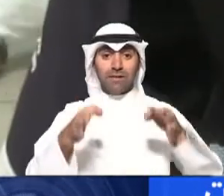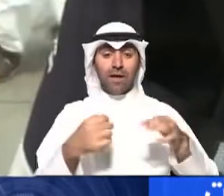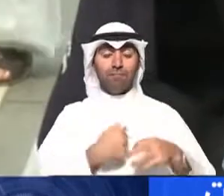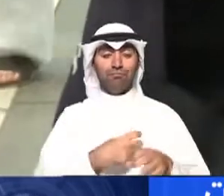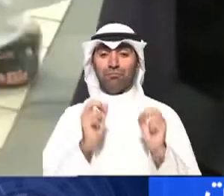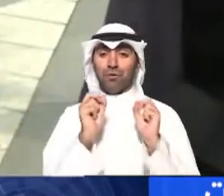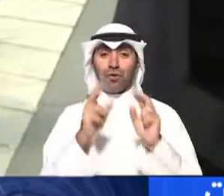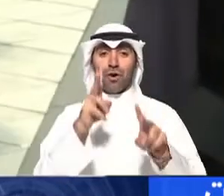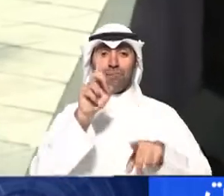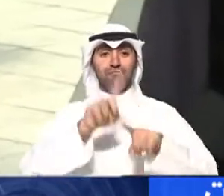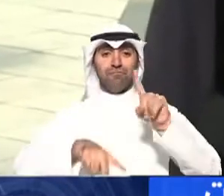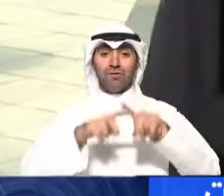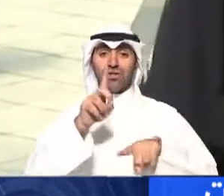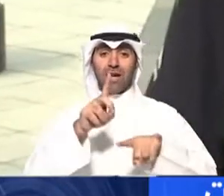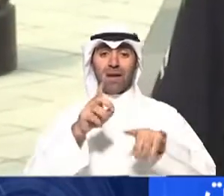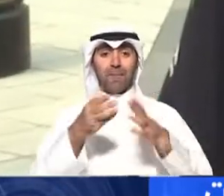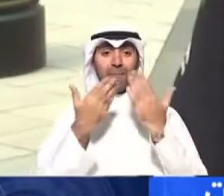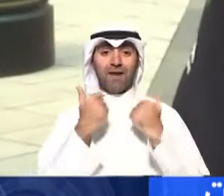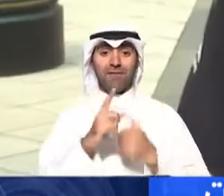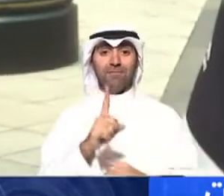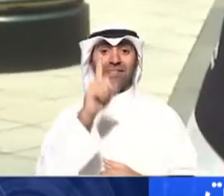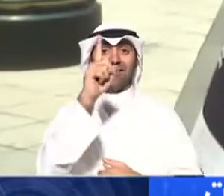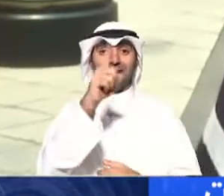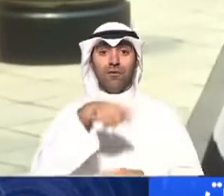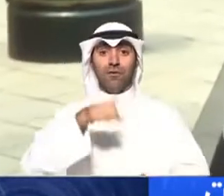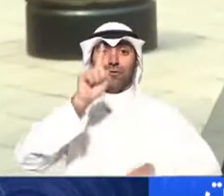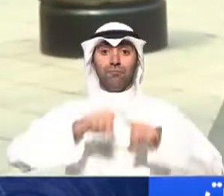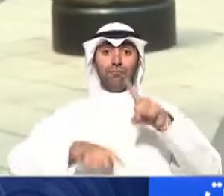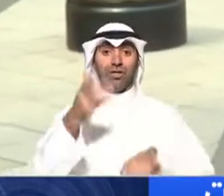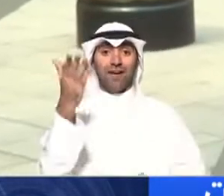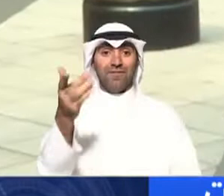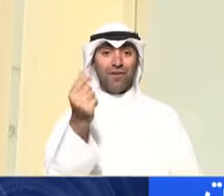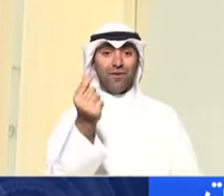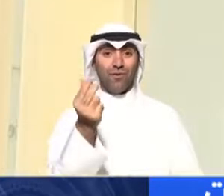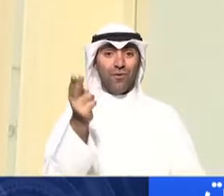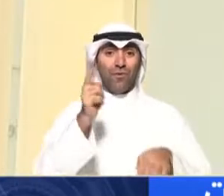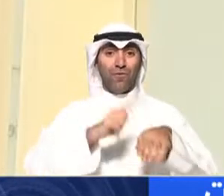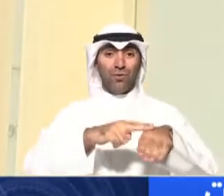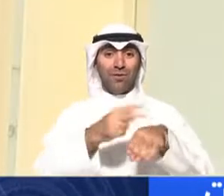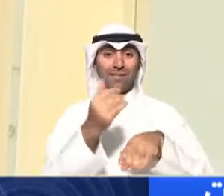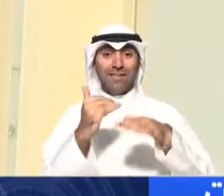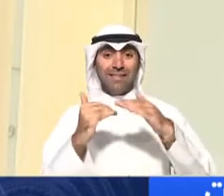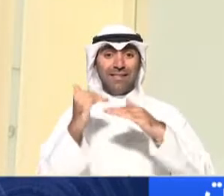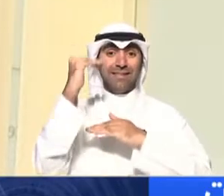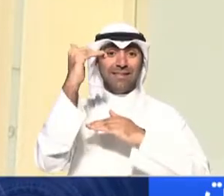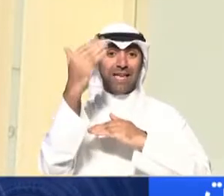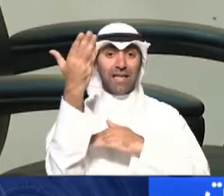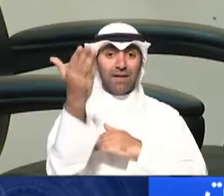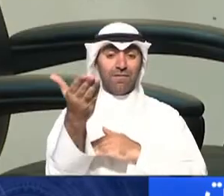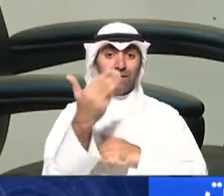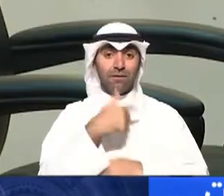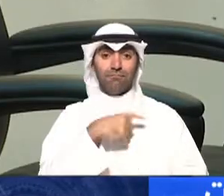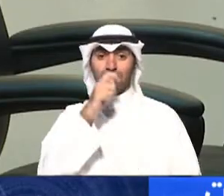متواجدون دائما لرصد ومخالفة كل من يحاول بالتلاعب في العروض الموسمية المعلنة.